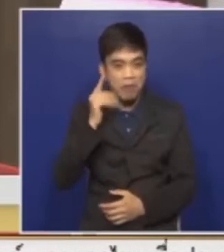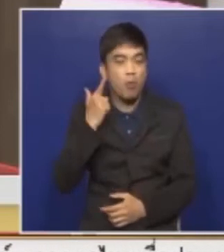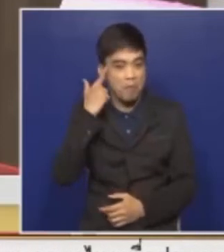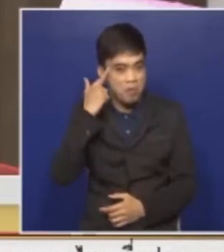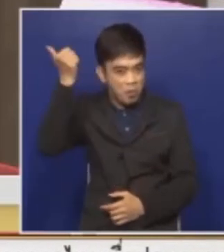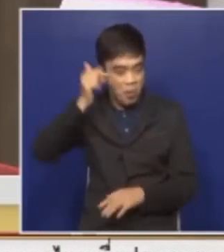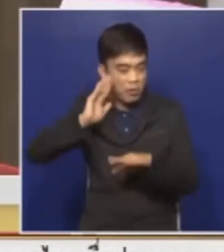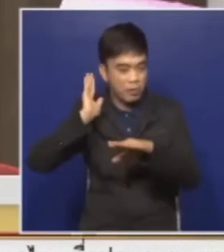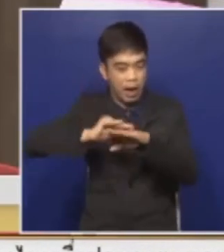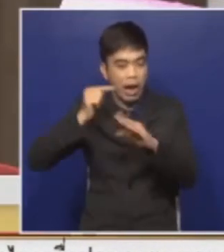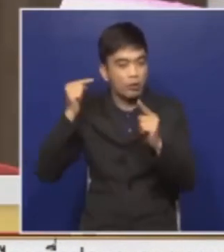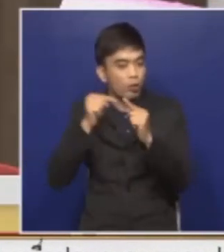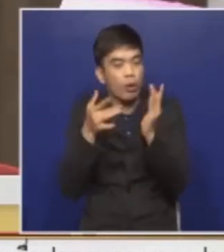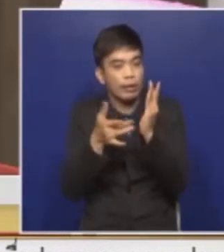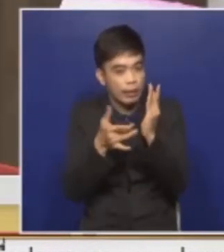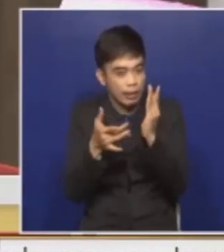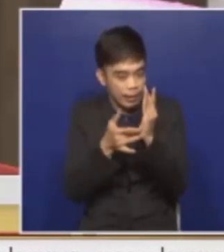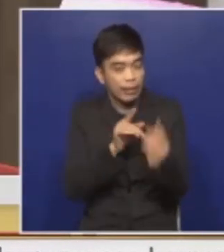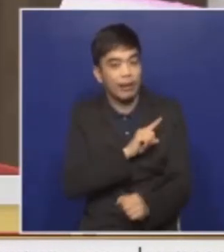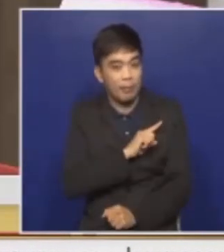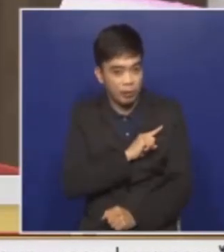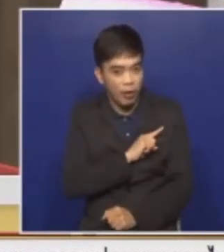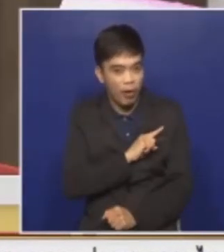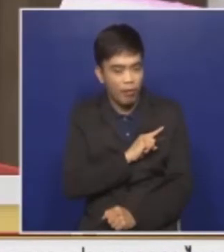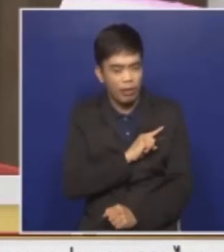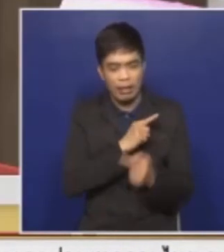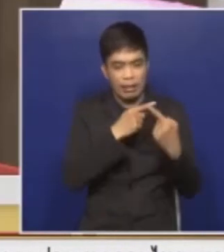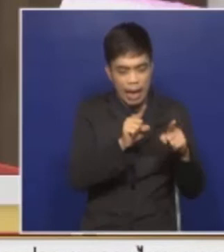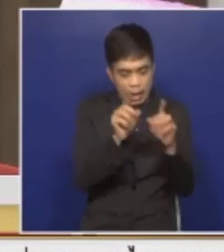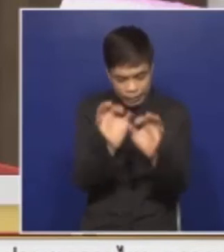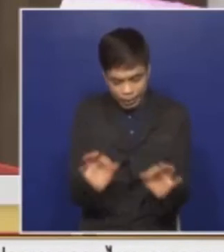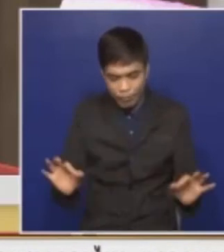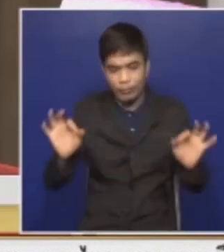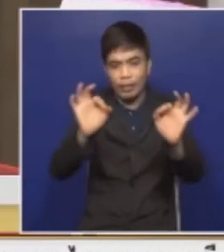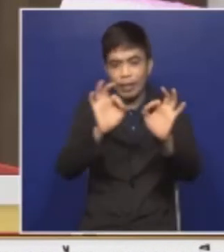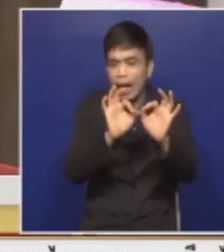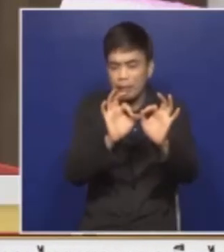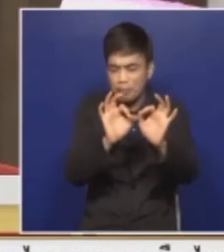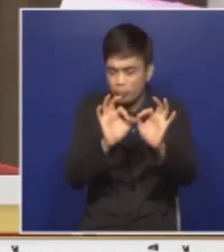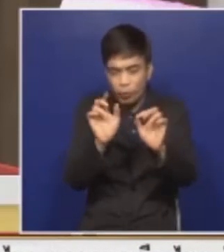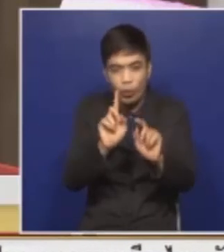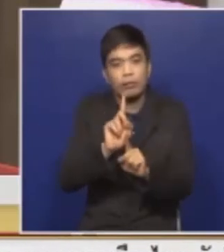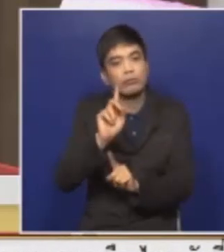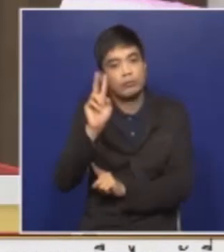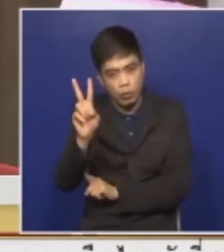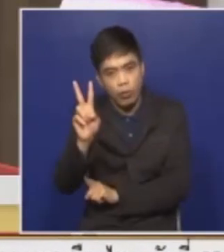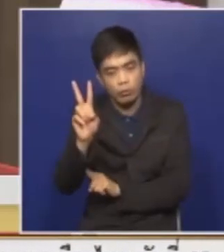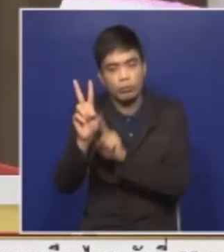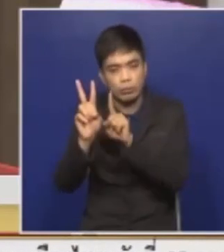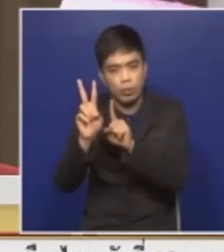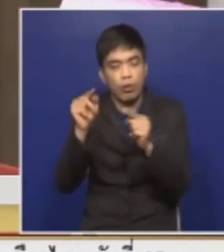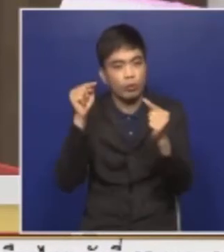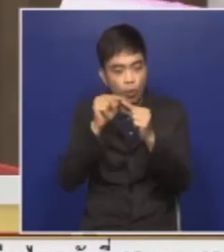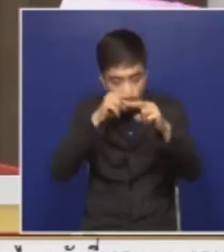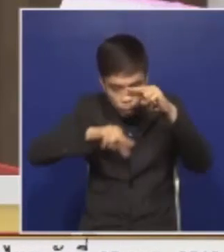ามาดูแต่ว่าผมให้ความสำคัญกับข้อที่2เท่าที่ดูแล้วเนี่ยด้านการคุ้มครองผู้บ